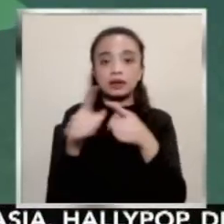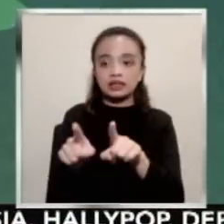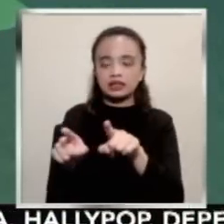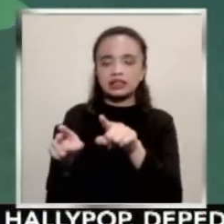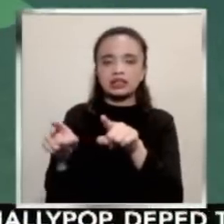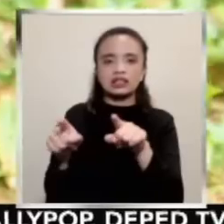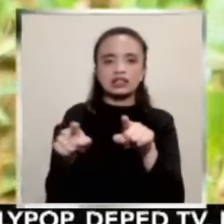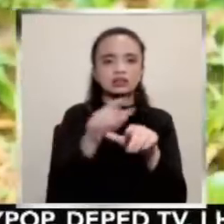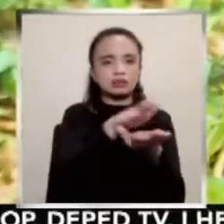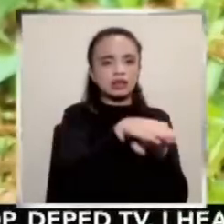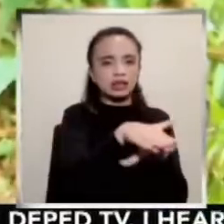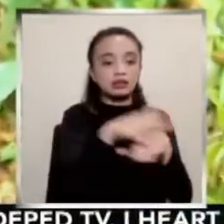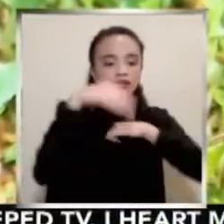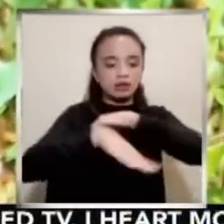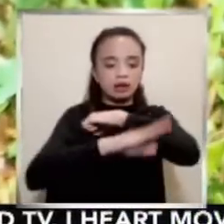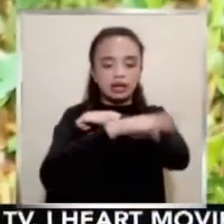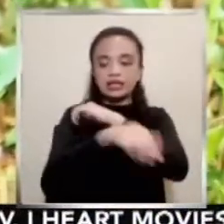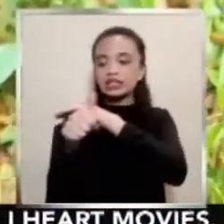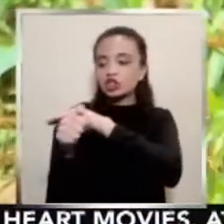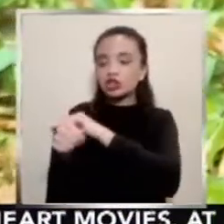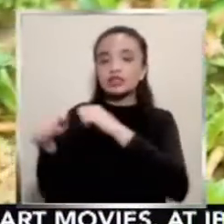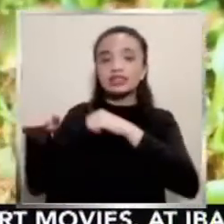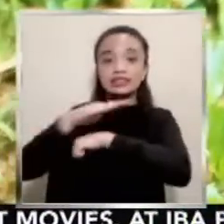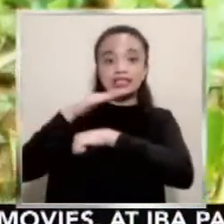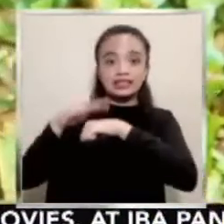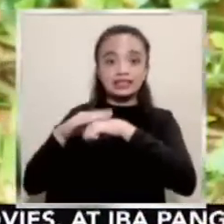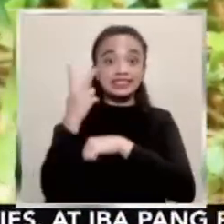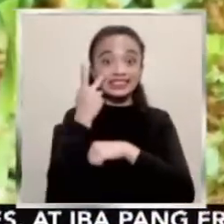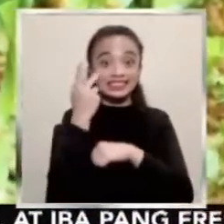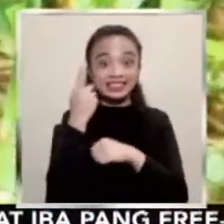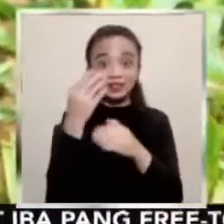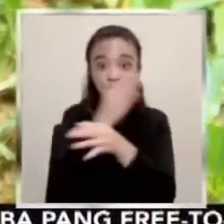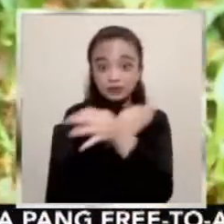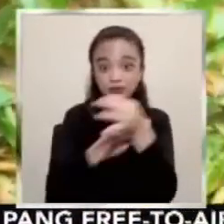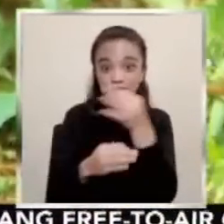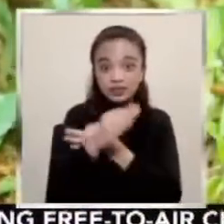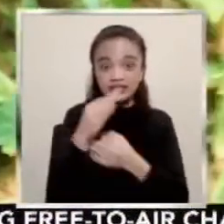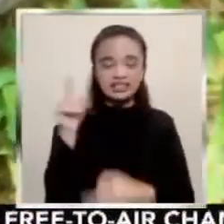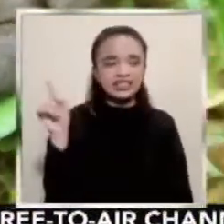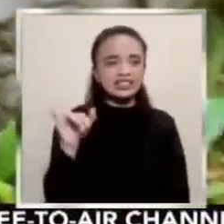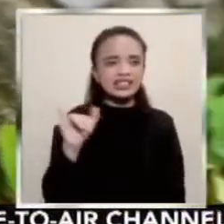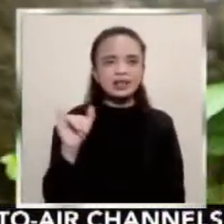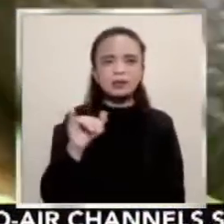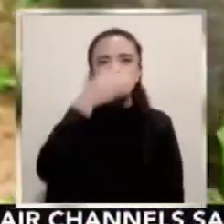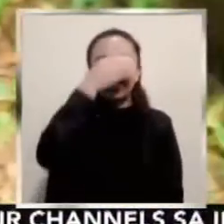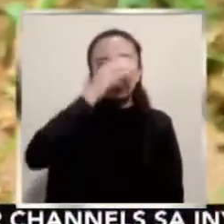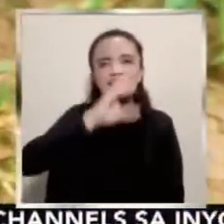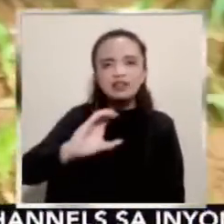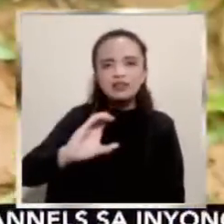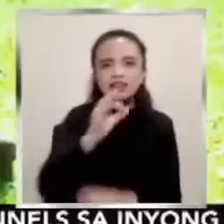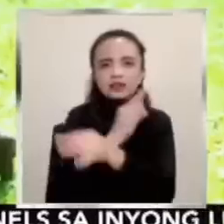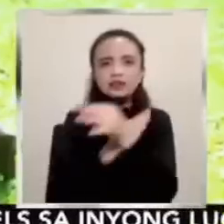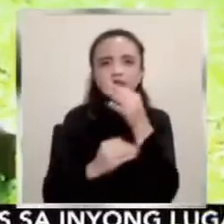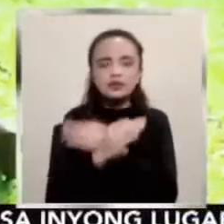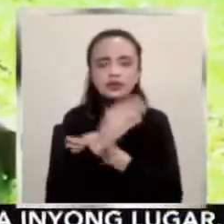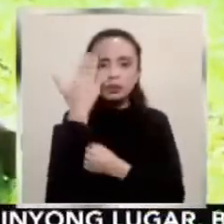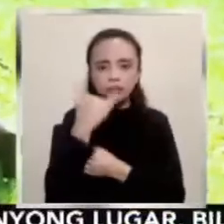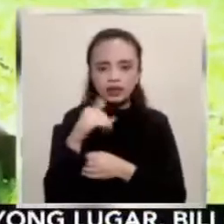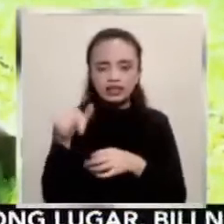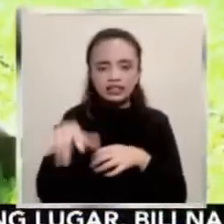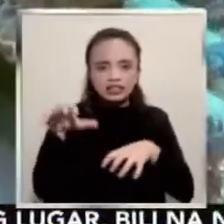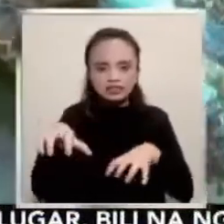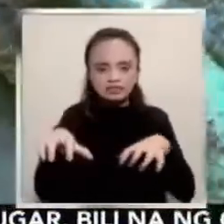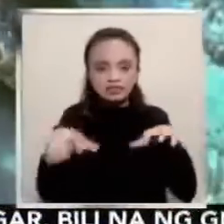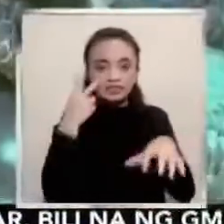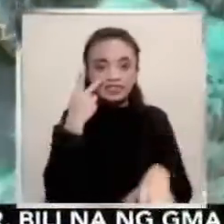ay sa dagat. Kung sisilipin natin ang paan ng mga tortoise, ito ay elephantine, parang sa elepante dahil highly adapted sa paglalakad sa lupa. At kung titingnan naman natin